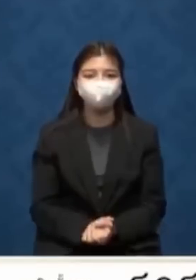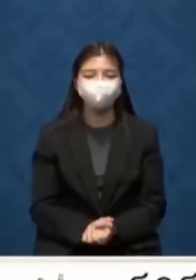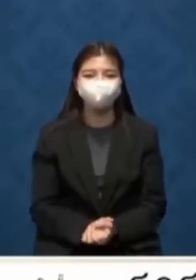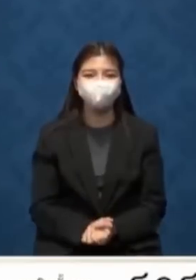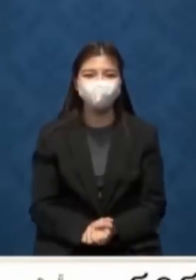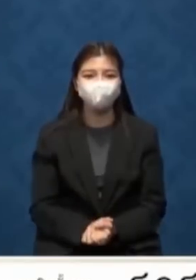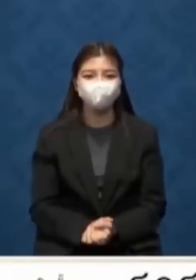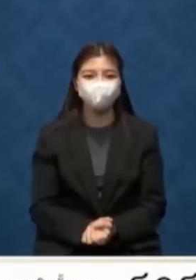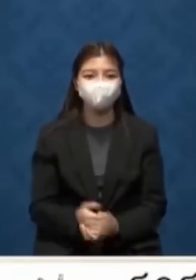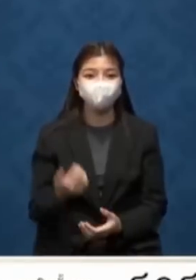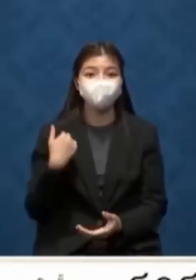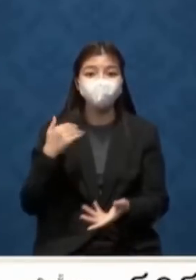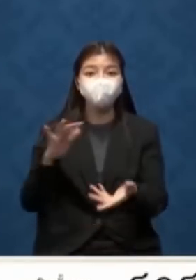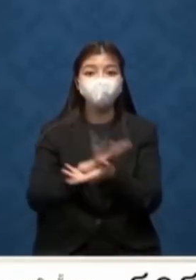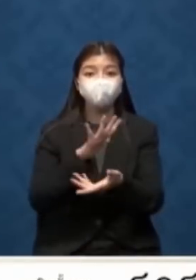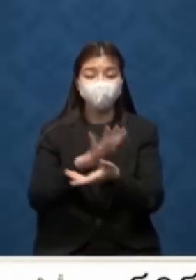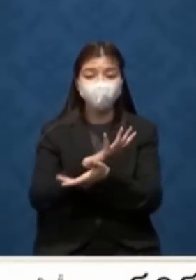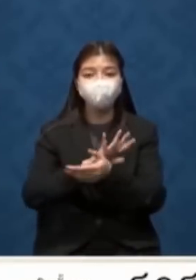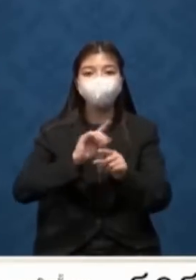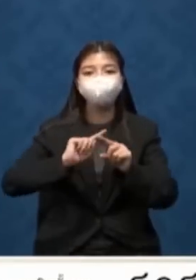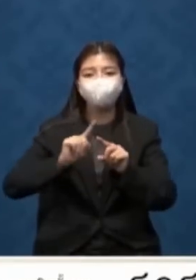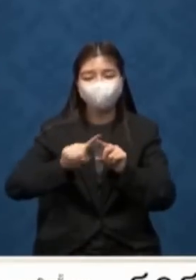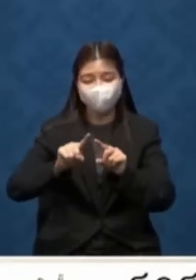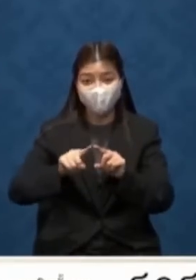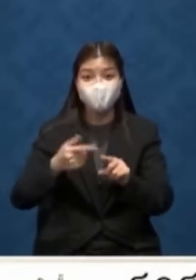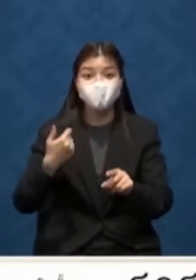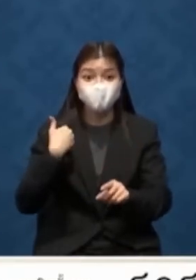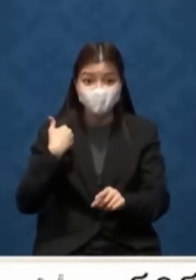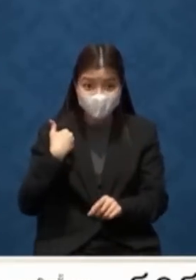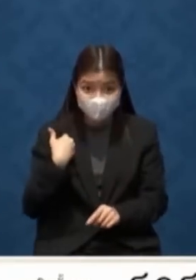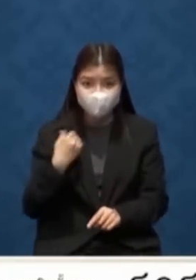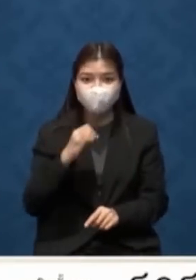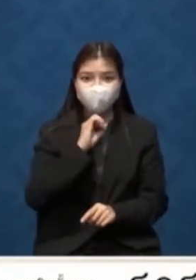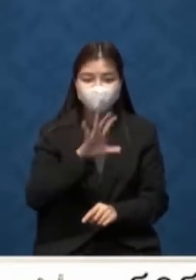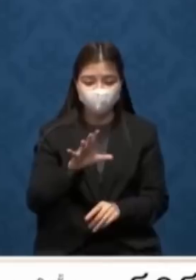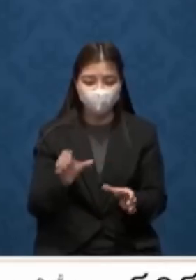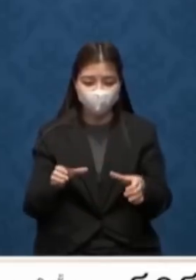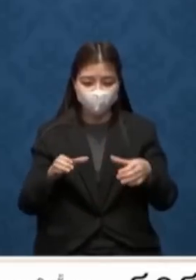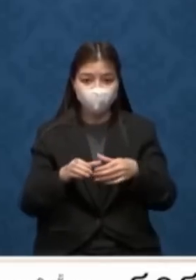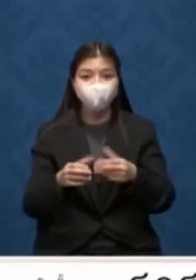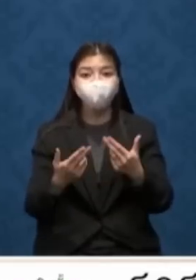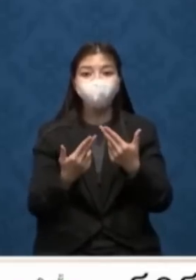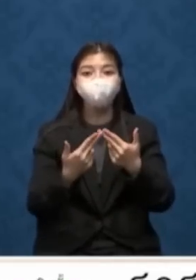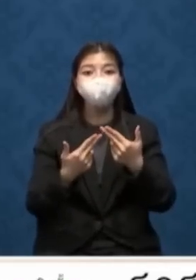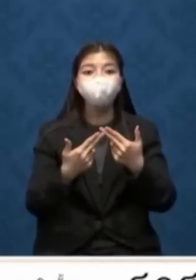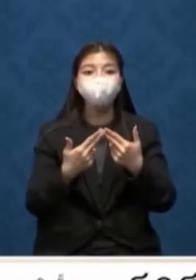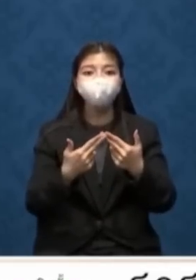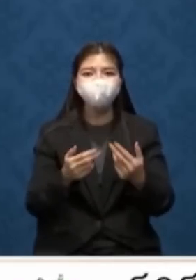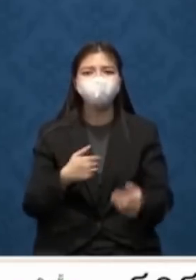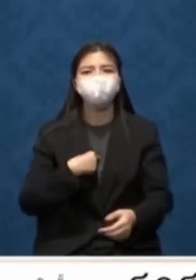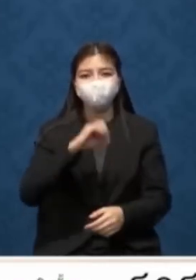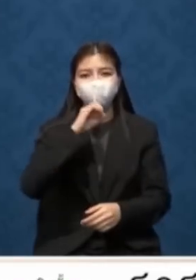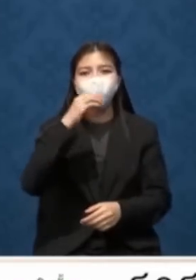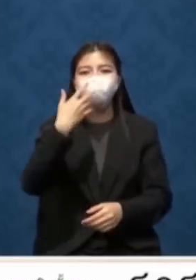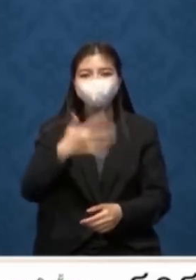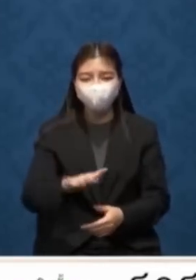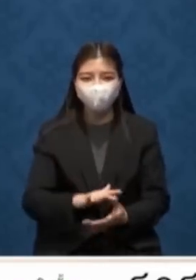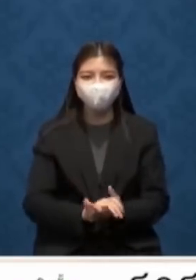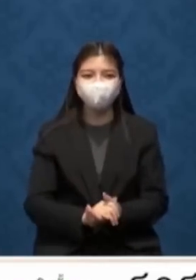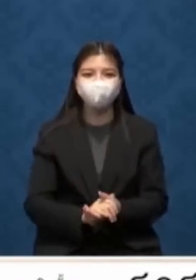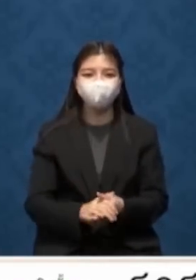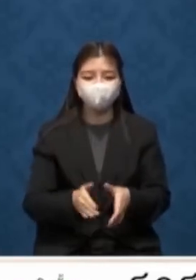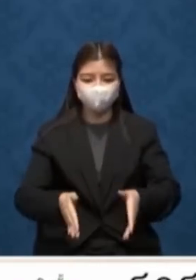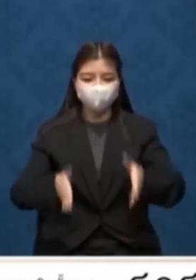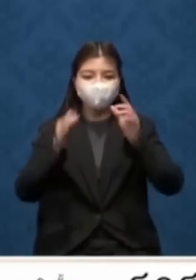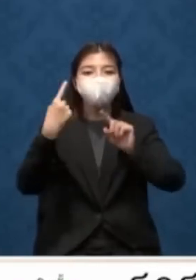ผมก็มีเอกสารยืนยันนะครับแล้วที่ท่านบอกว่าเกี่ยวข้องกับพรรครวมไทยสร้างชาติเนี่ยผมถึงบอกนะครับว่าเราก็เช่าด